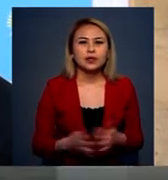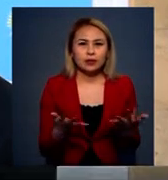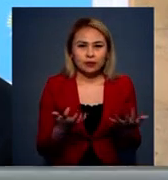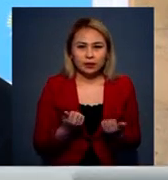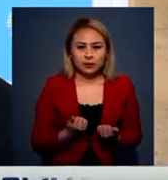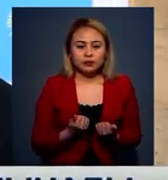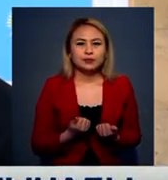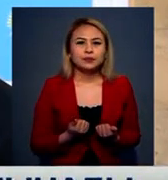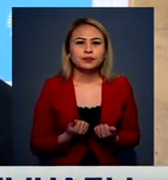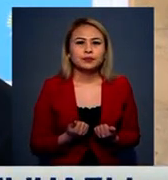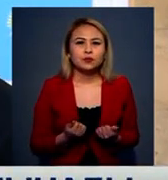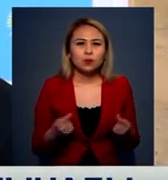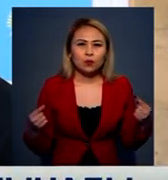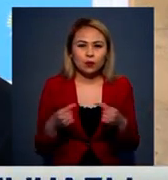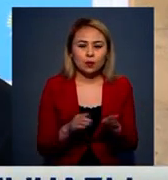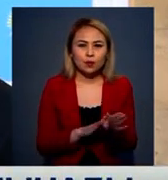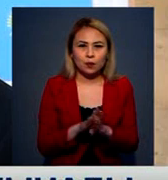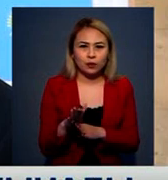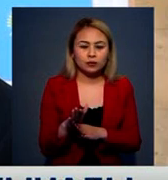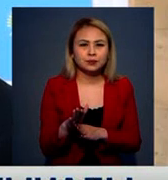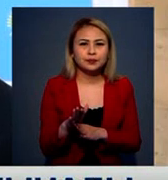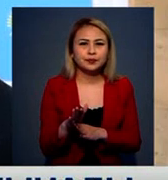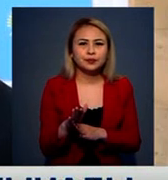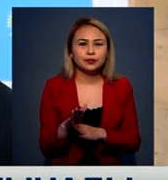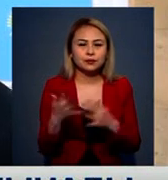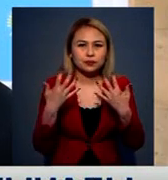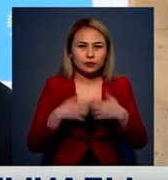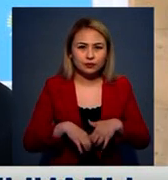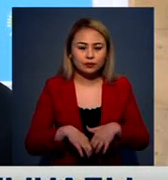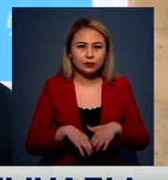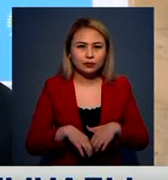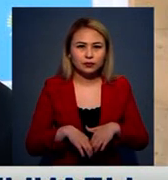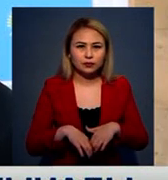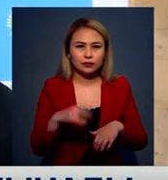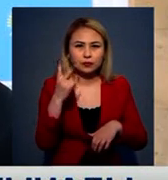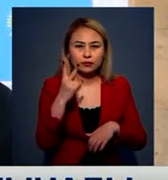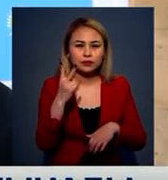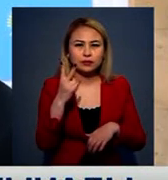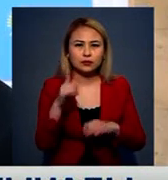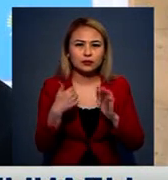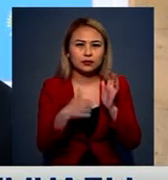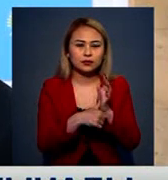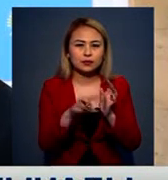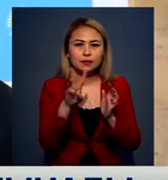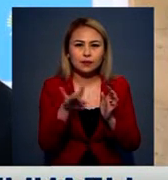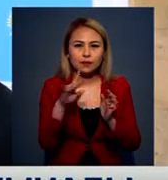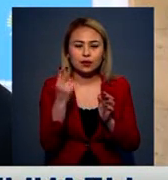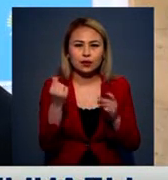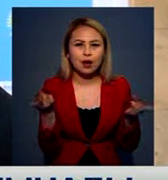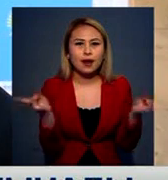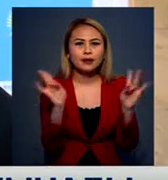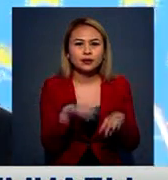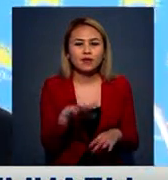қабылданды, толыққанды қанағаттандырылды, 2,6 миллиард теңгеге, және де қалған